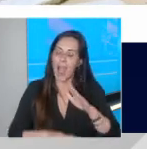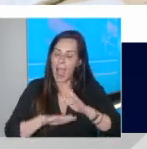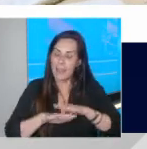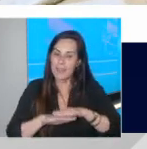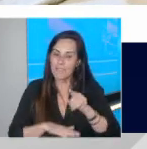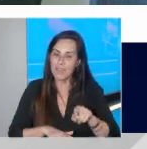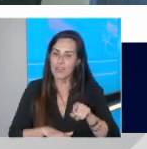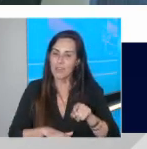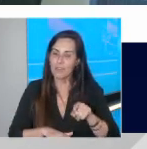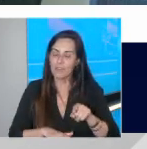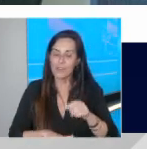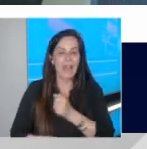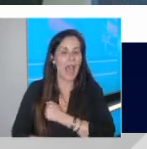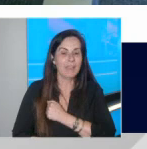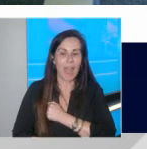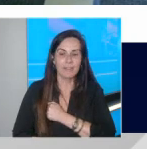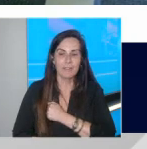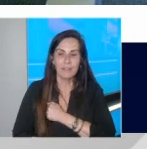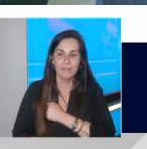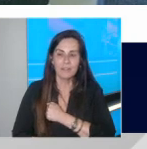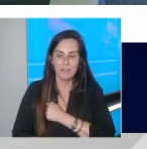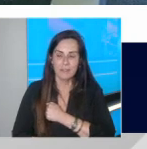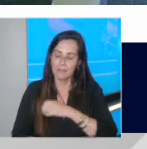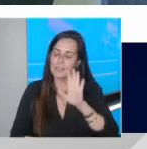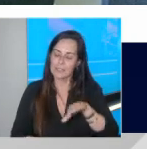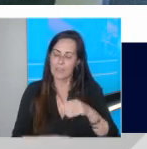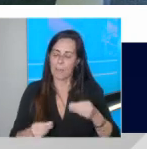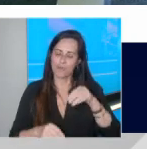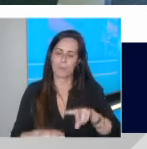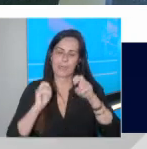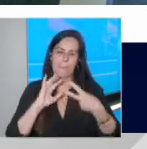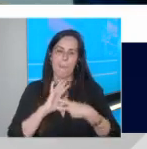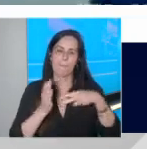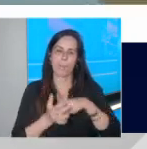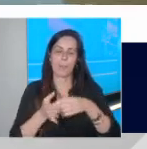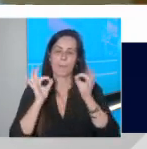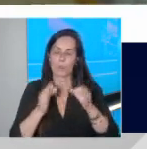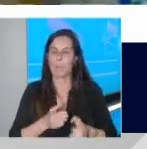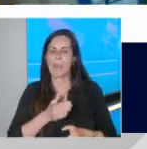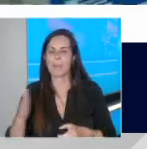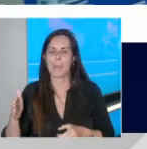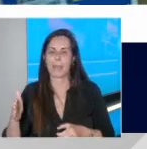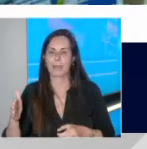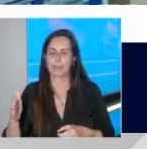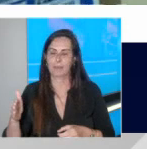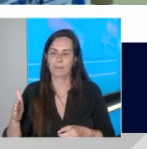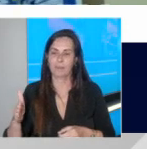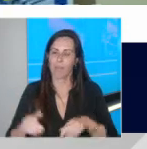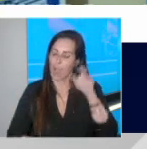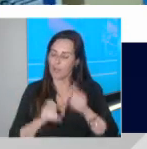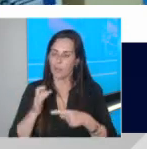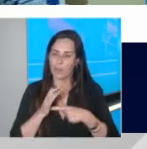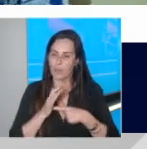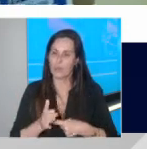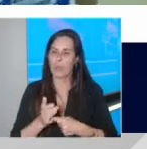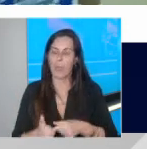התפקיד של זה כאמצעי, אפילו נשק בתוך הפוליטיקה האמריקאית, במיוחד בימין האמריקאי, הזכרת מושלים, אנשים